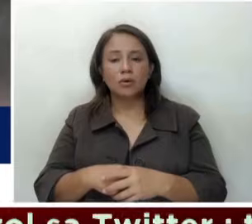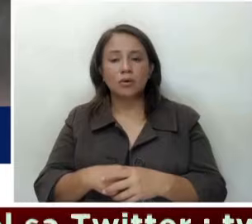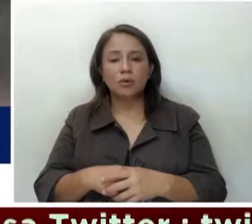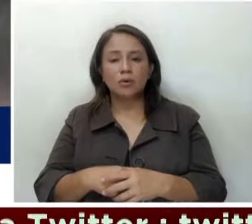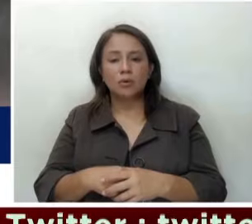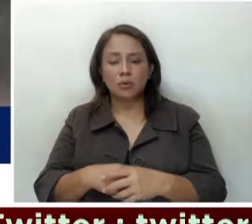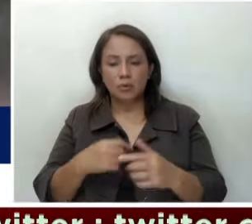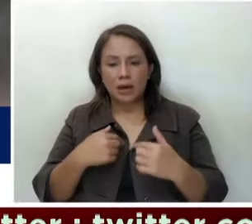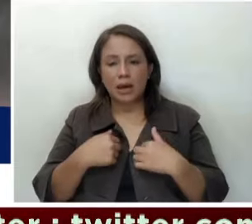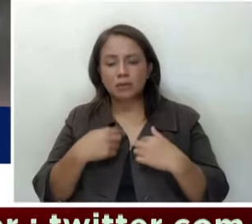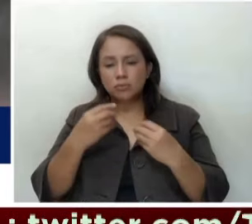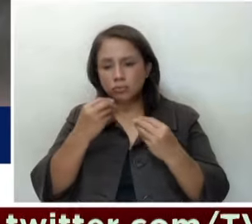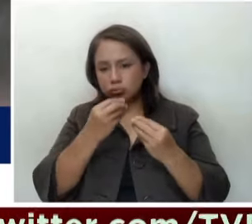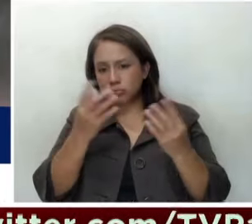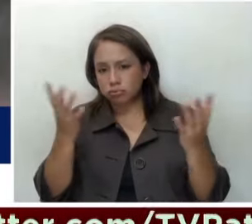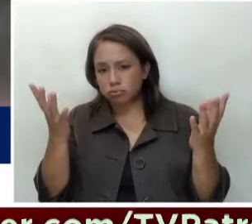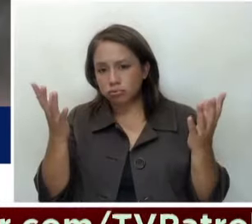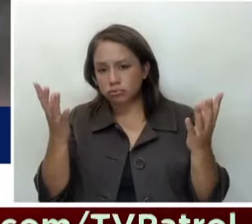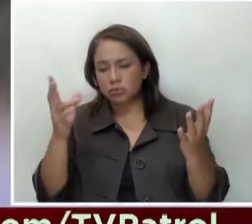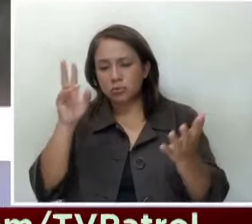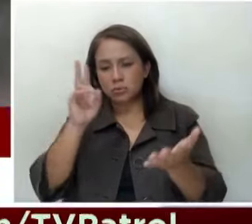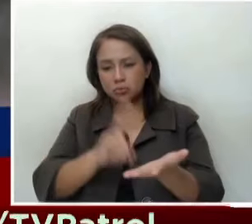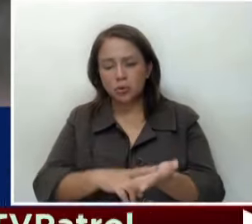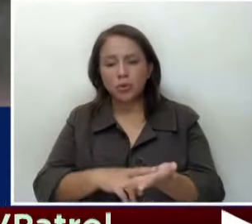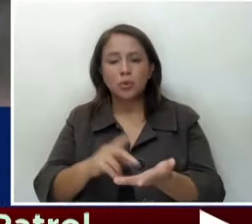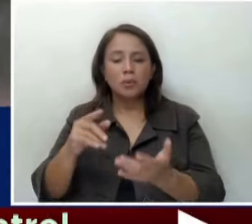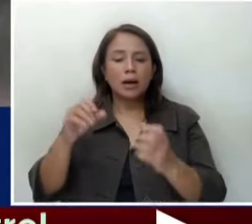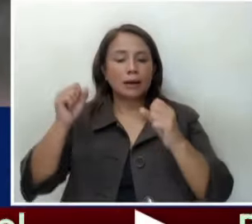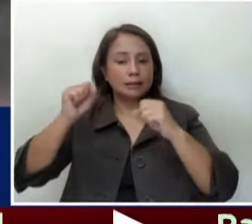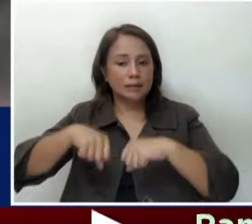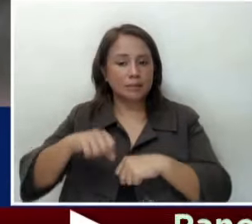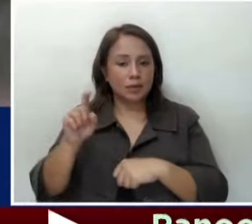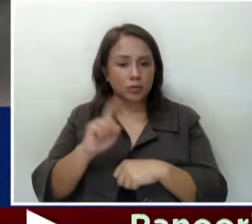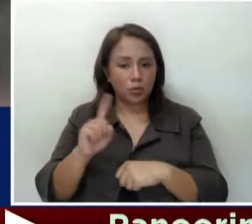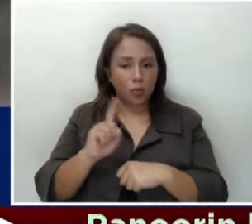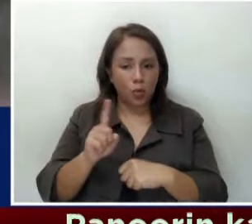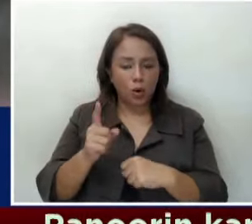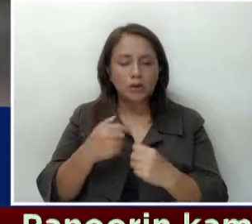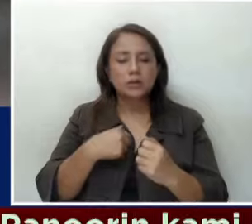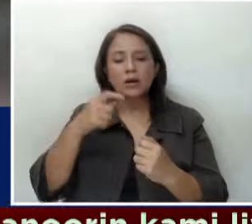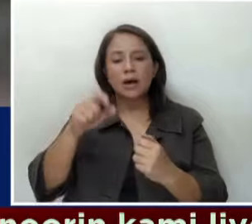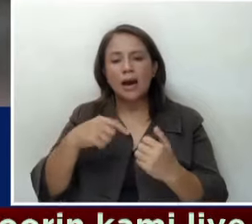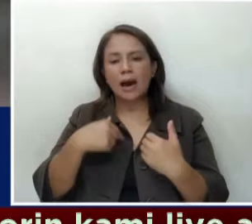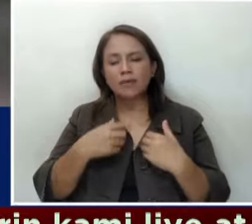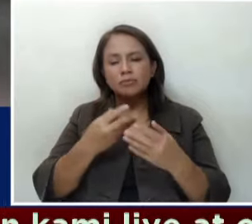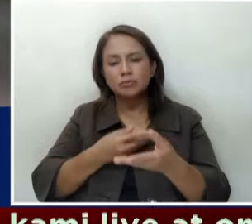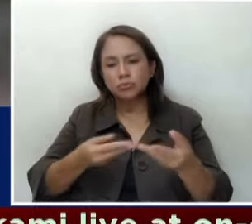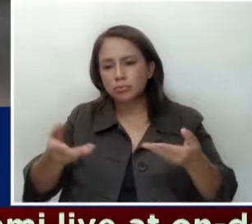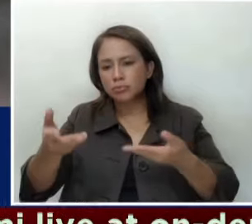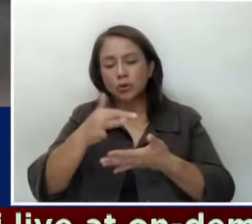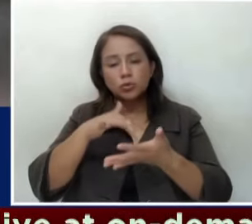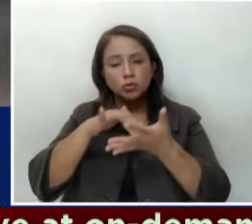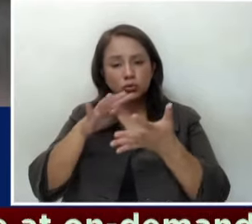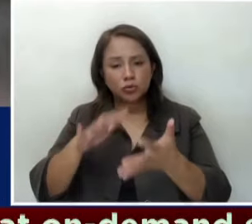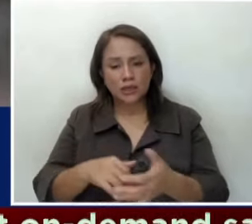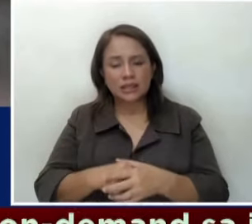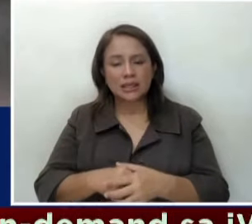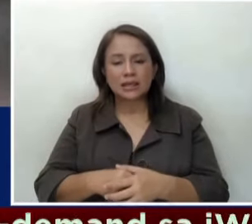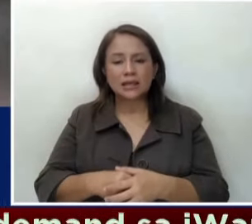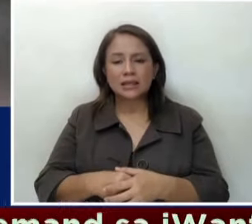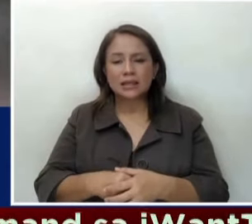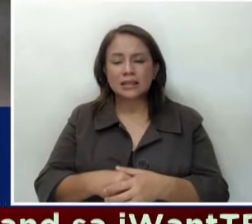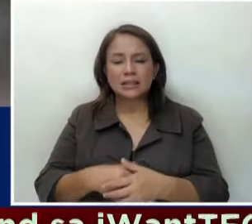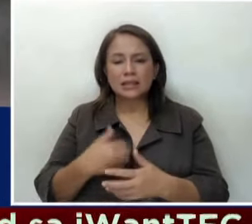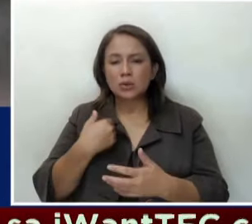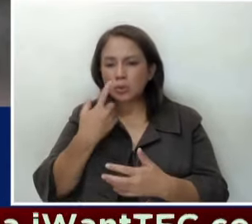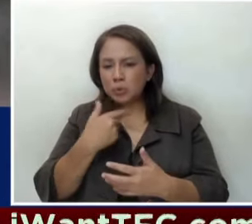nakapag-ink po sila, pumirma po sila ng mga kasunduan na para magkakaroon ng mga exchange ng mga students. Hindi pa po na-identify